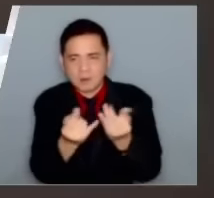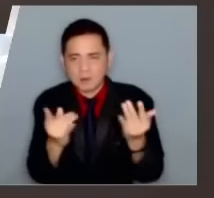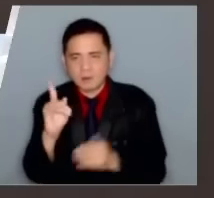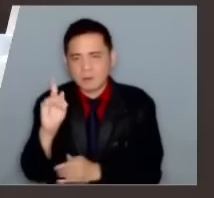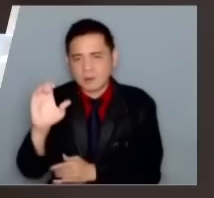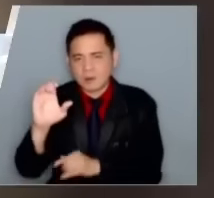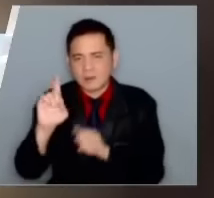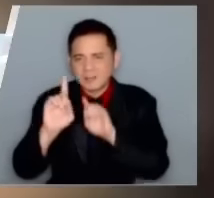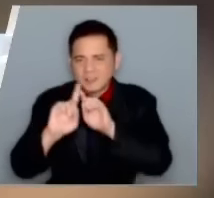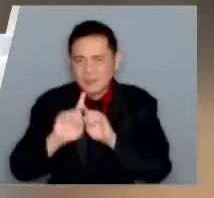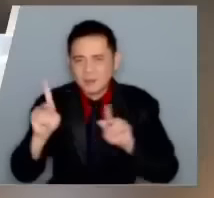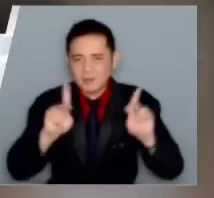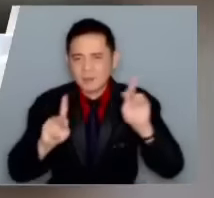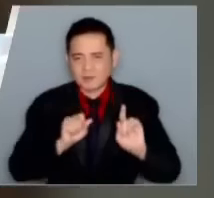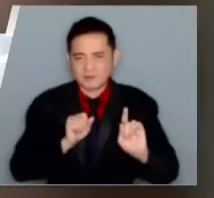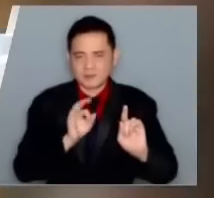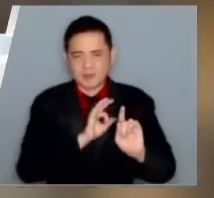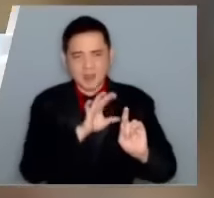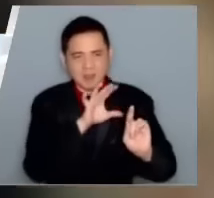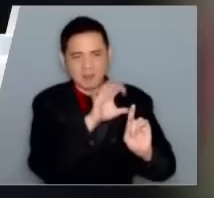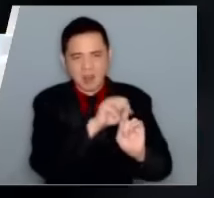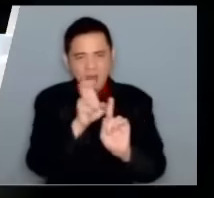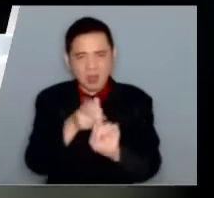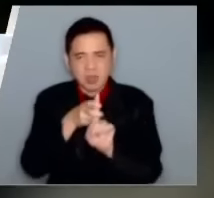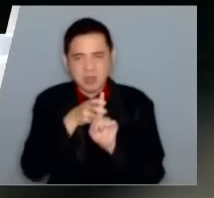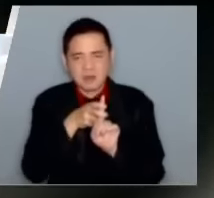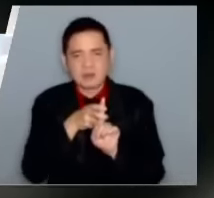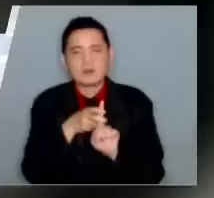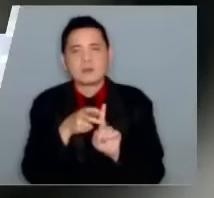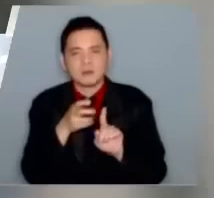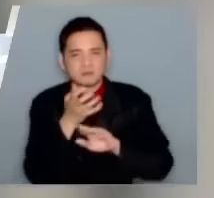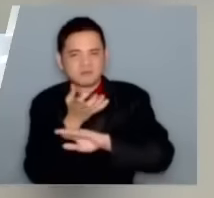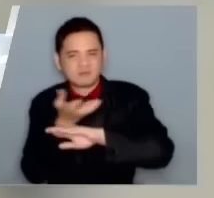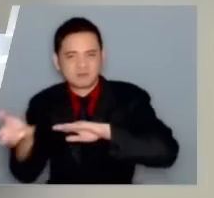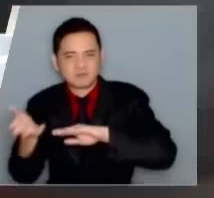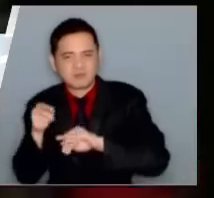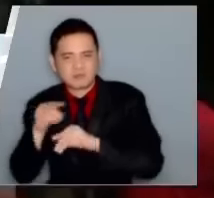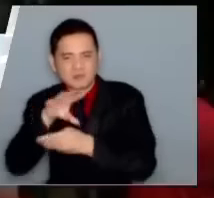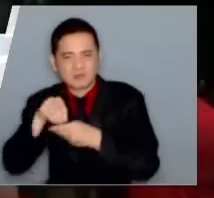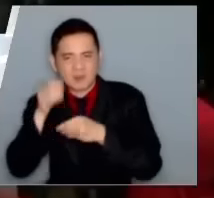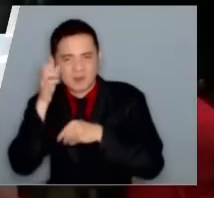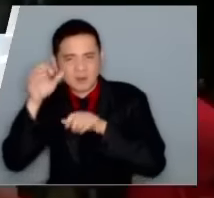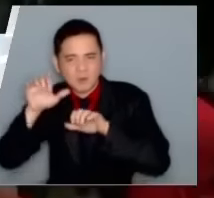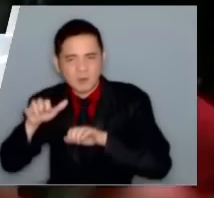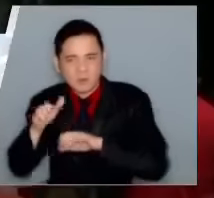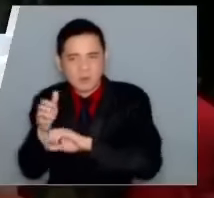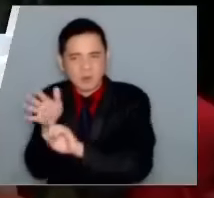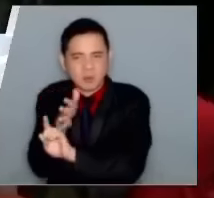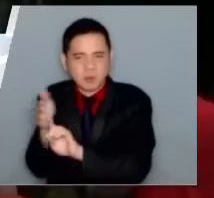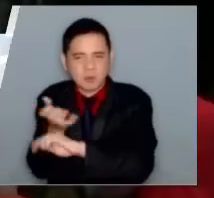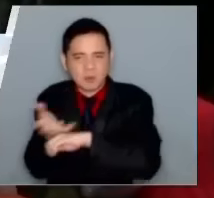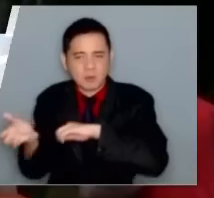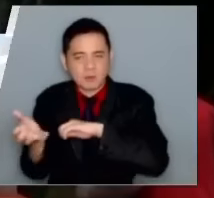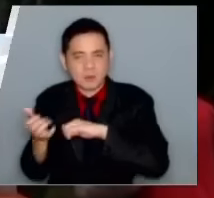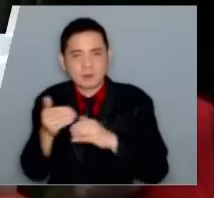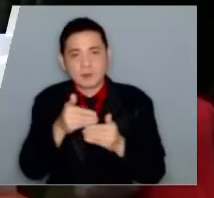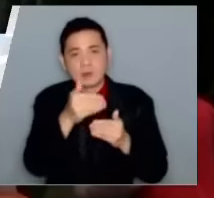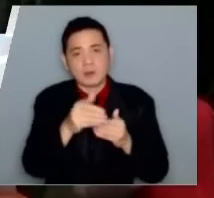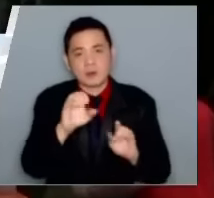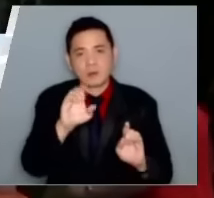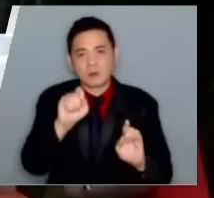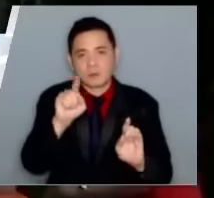scam. Naglista na rin ang mga saksi sa pre-trial conference. Sa October 1 ang susunod na hearing. Nasa Pasig